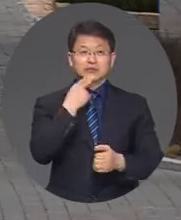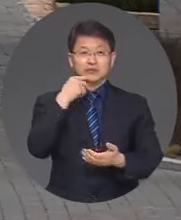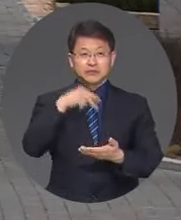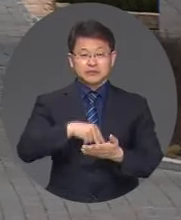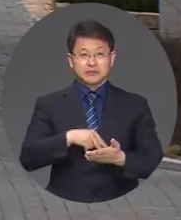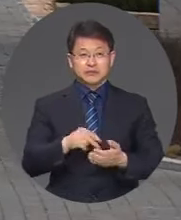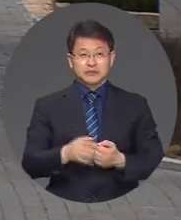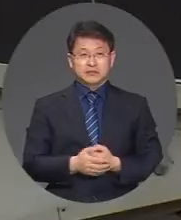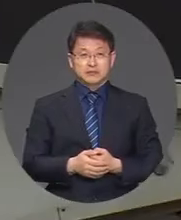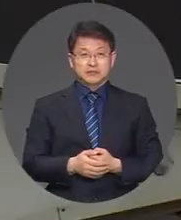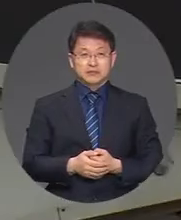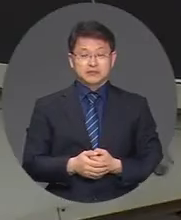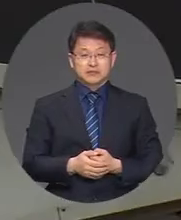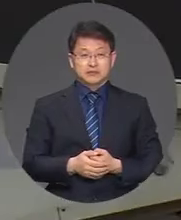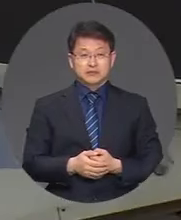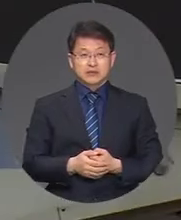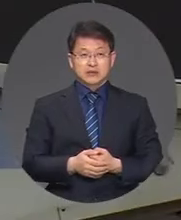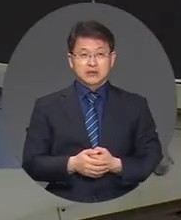실정입니다